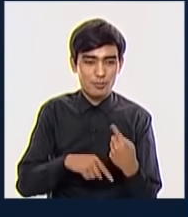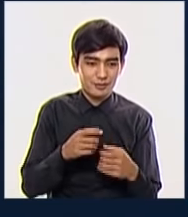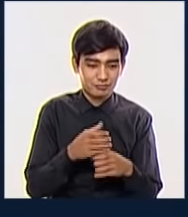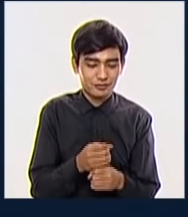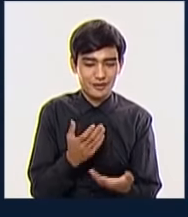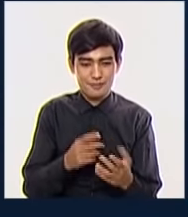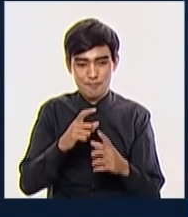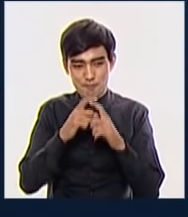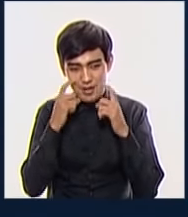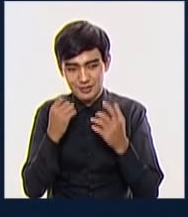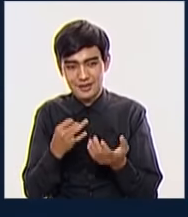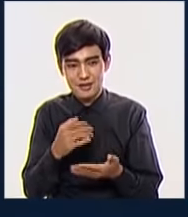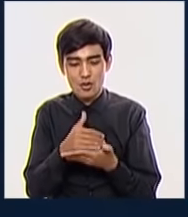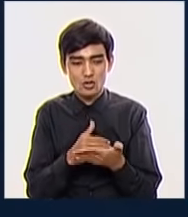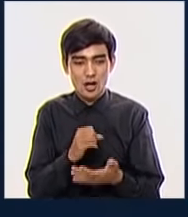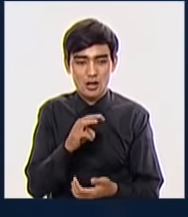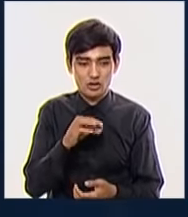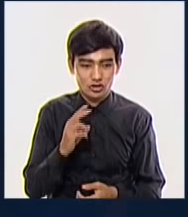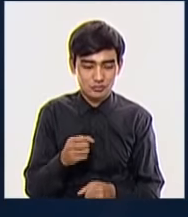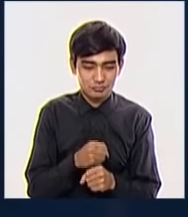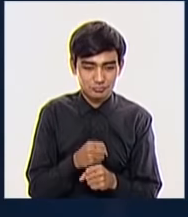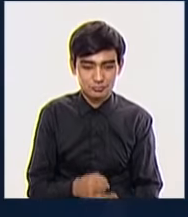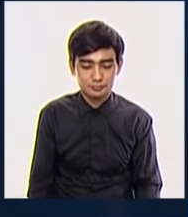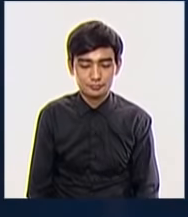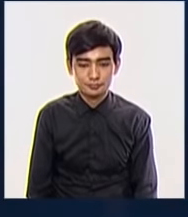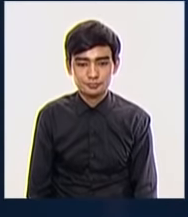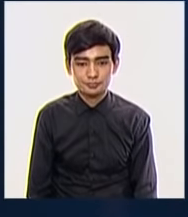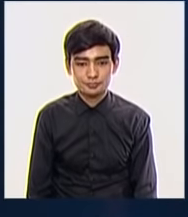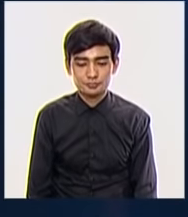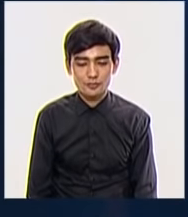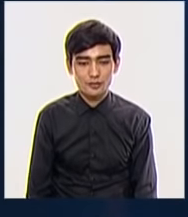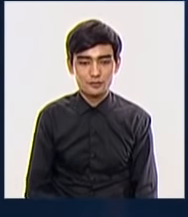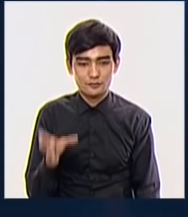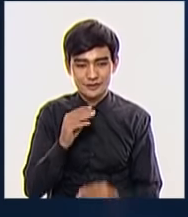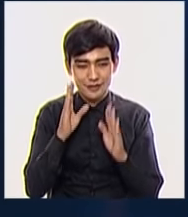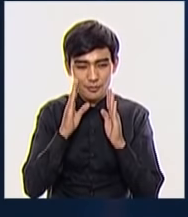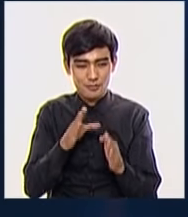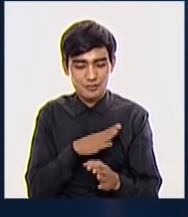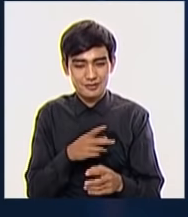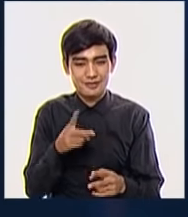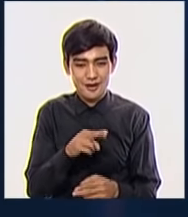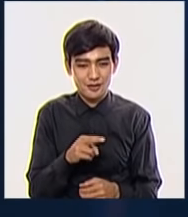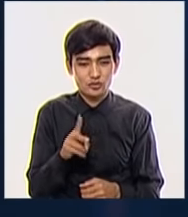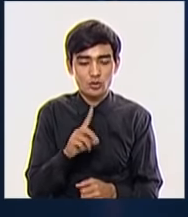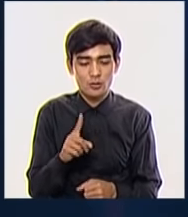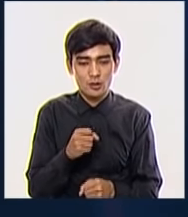ношение масок, использование приложения ШИК. Все эти меры направлены для того,